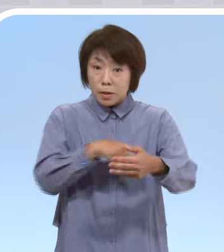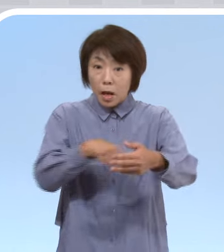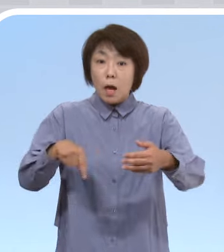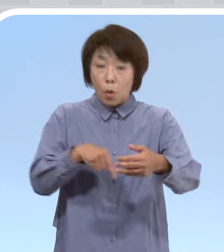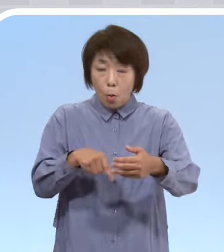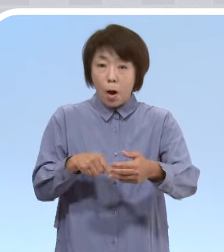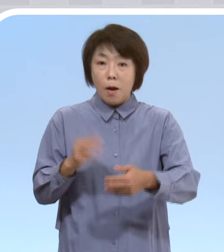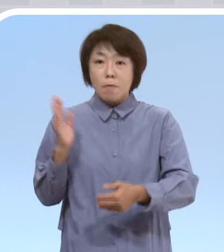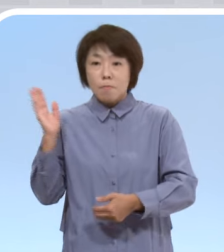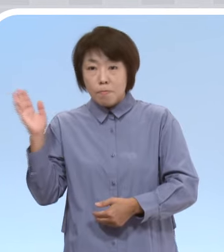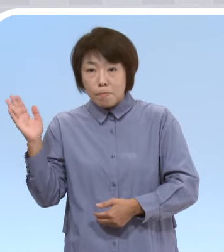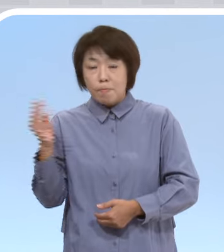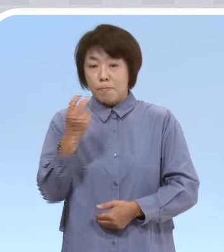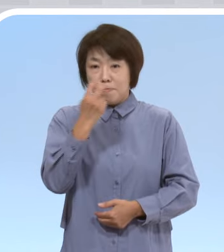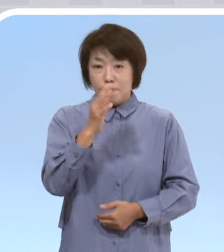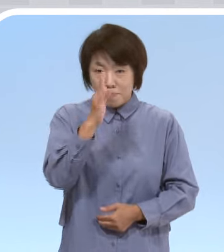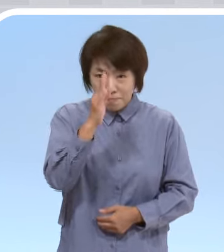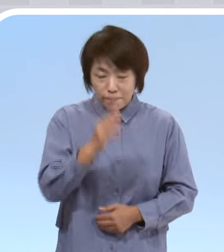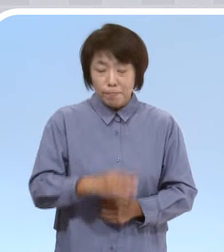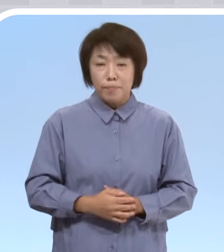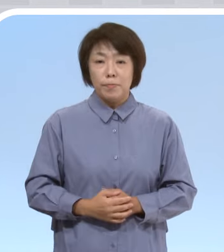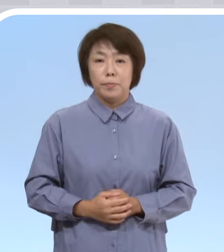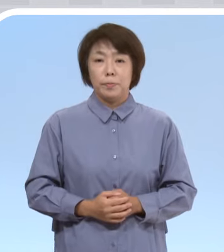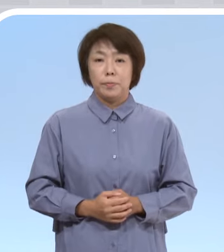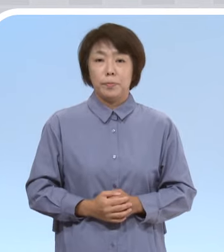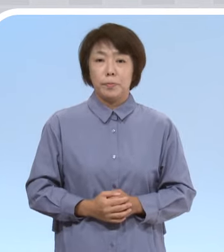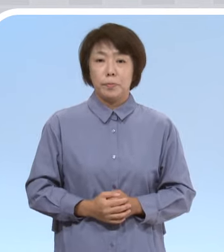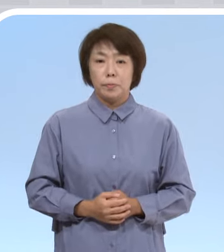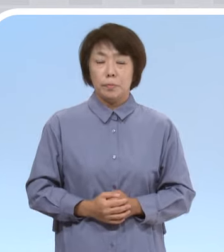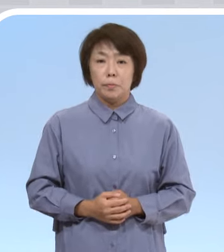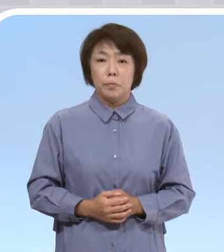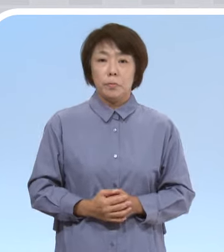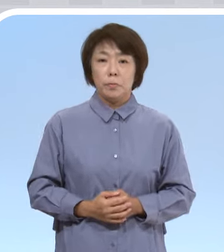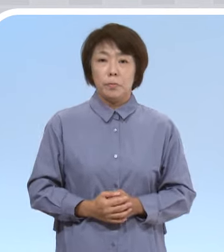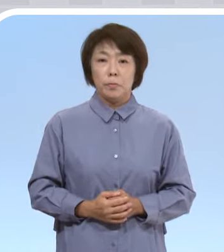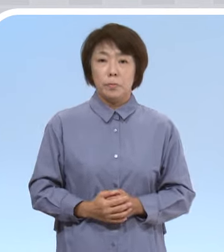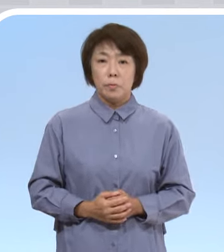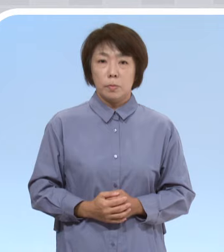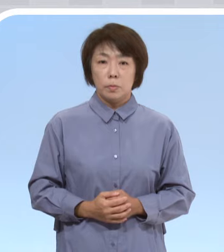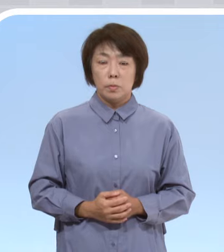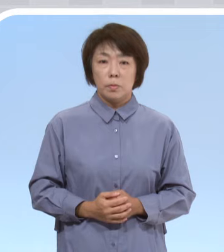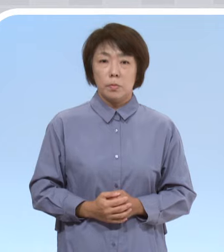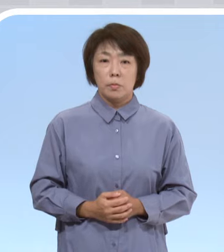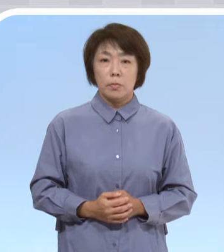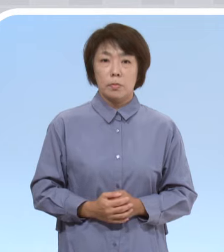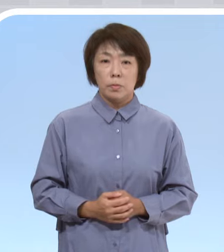しくは兵庫ヒューマンフェスティバルで検索してください。